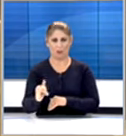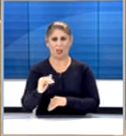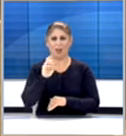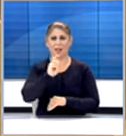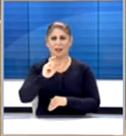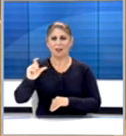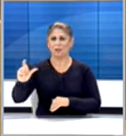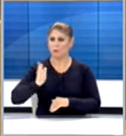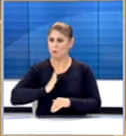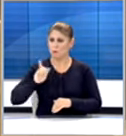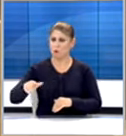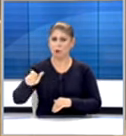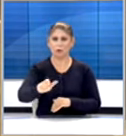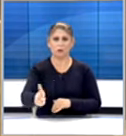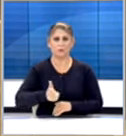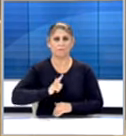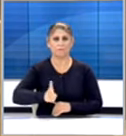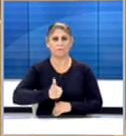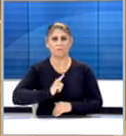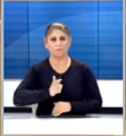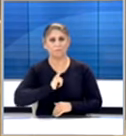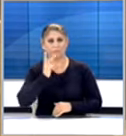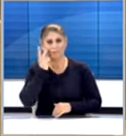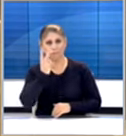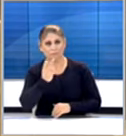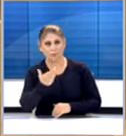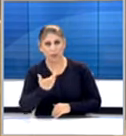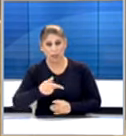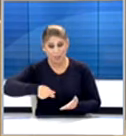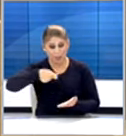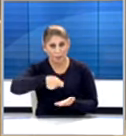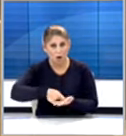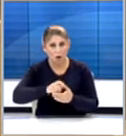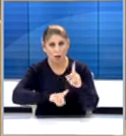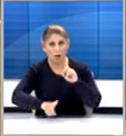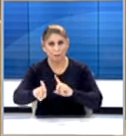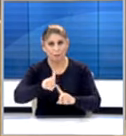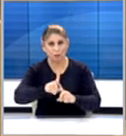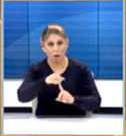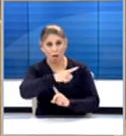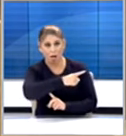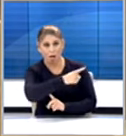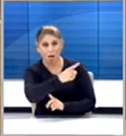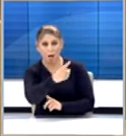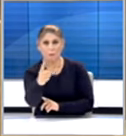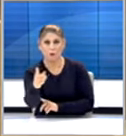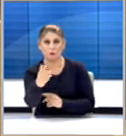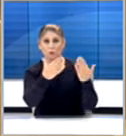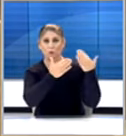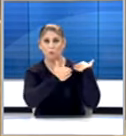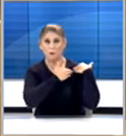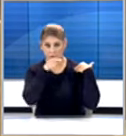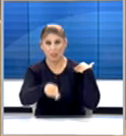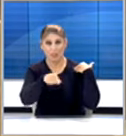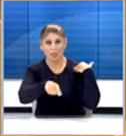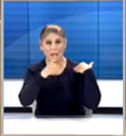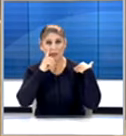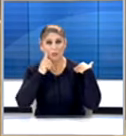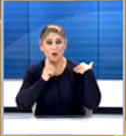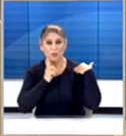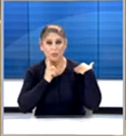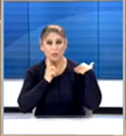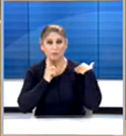Εκατομμύρια πολίτες περιμένουν να δουν. Θα πληρώσει κάποιος από αυτούς που ευθύνονται για αυτή την τραγωδία?